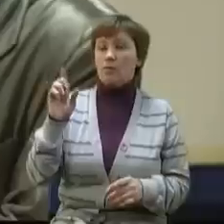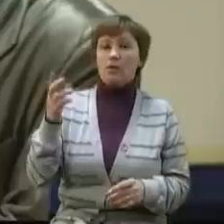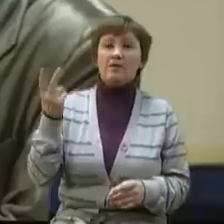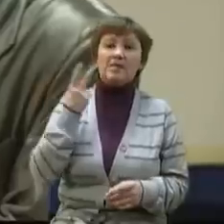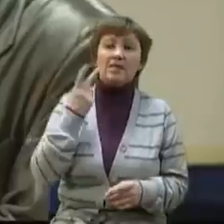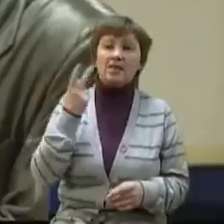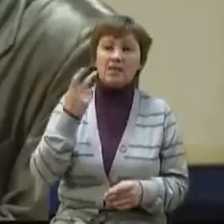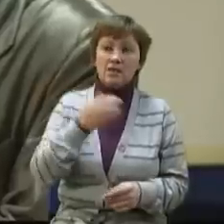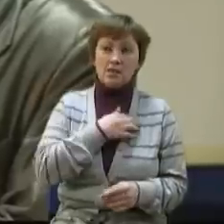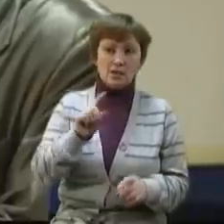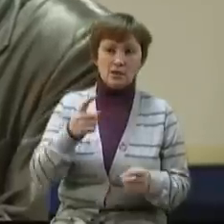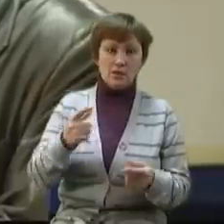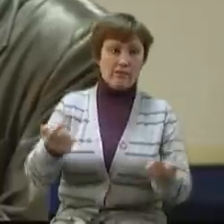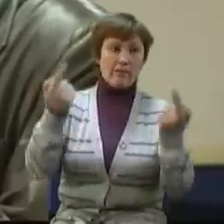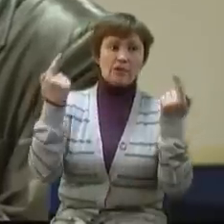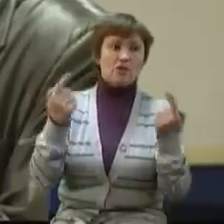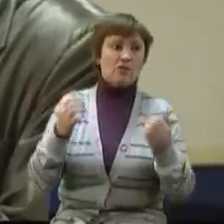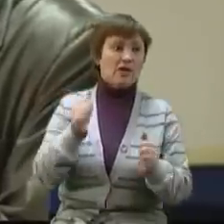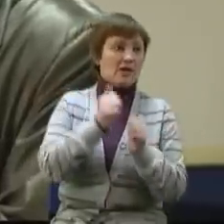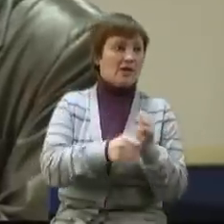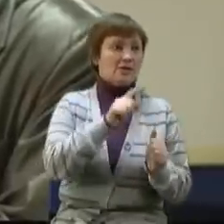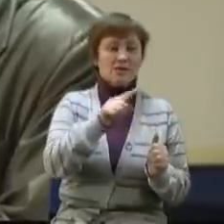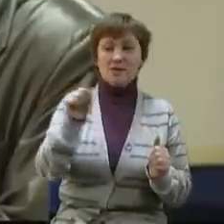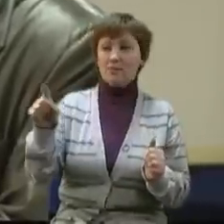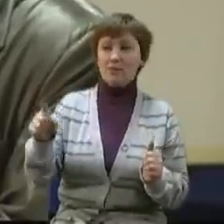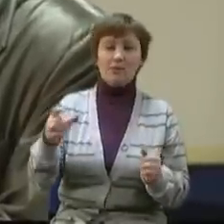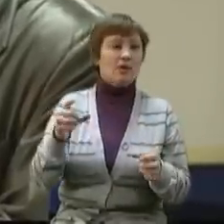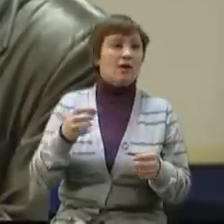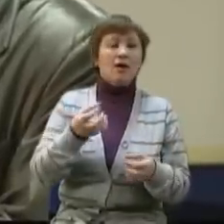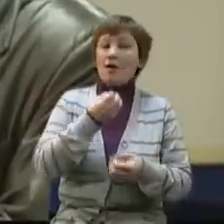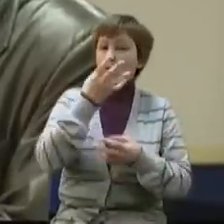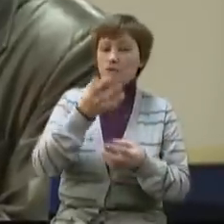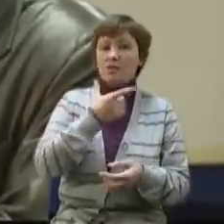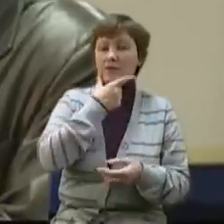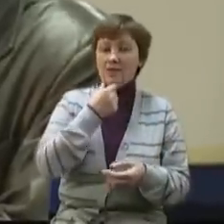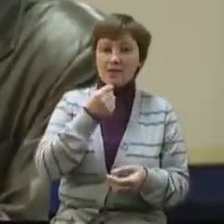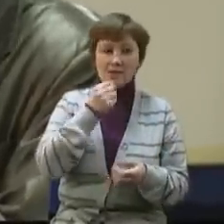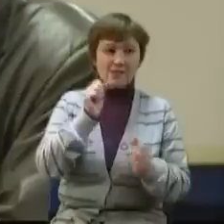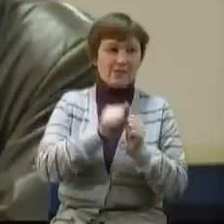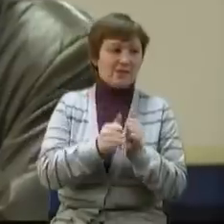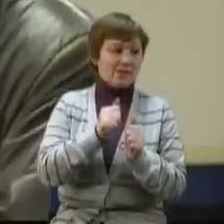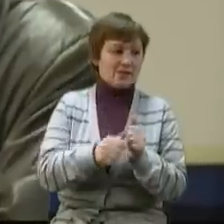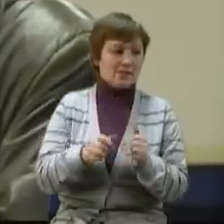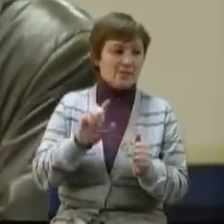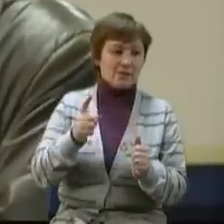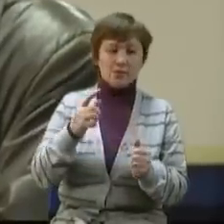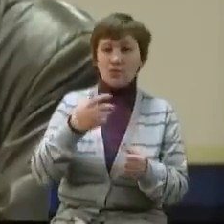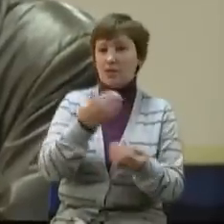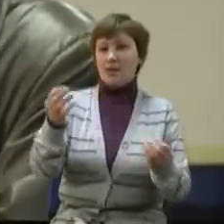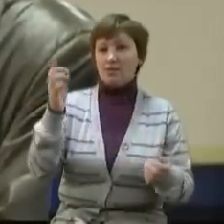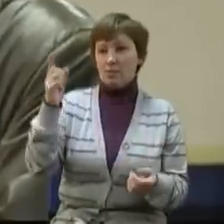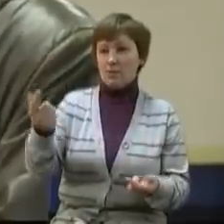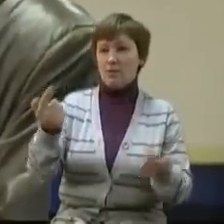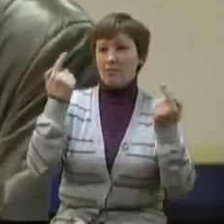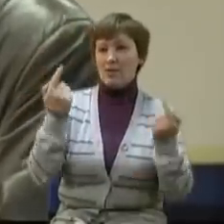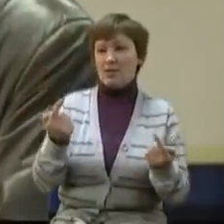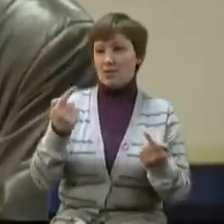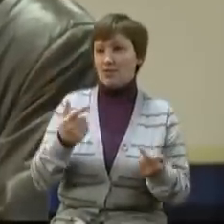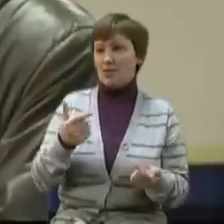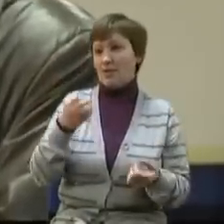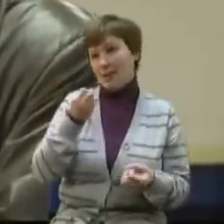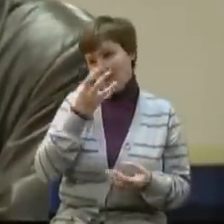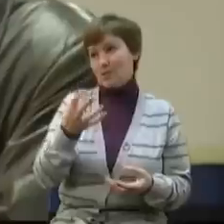желает чего-то большого каждому из нас, чего-то очень хорошего и красивого. Правда, потому что наш Бог, Он большой, хороший и